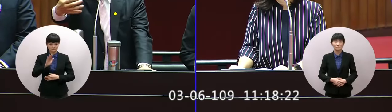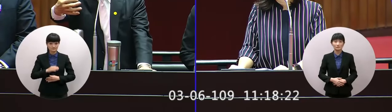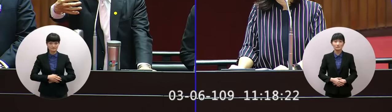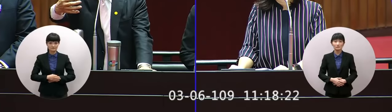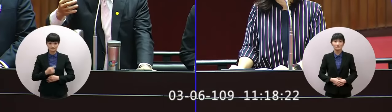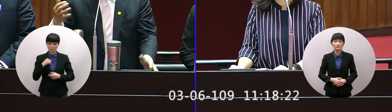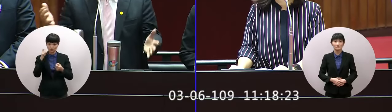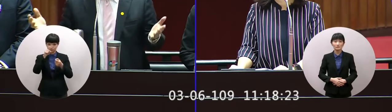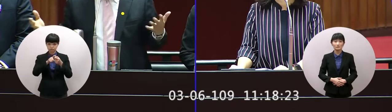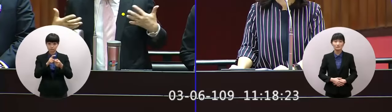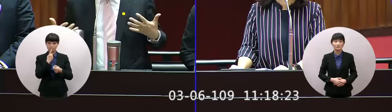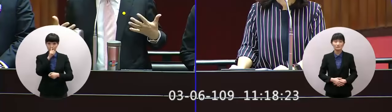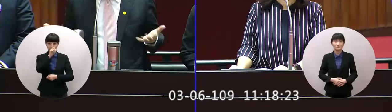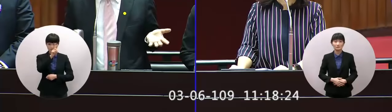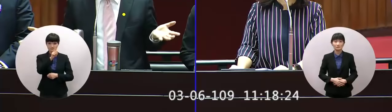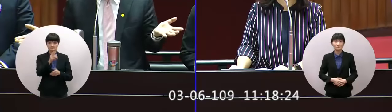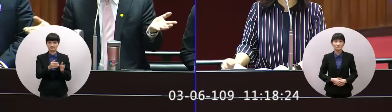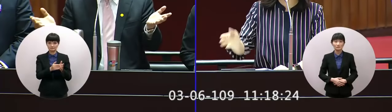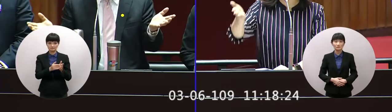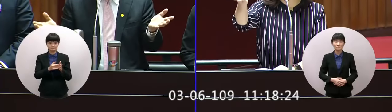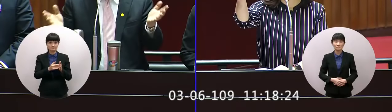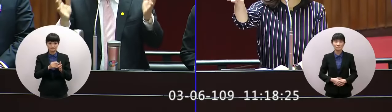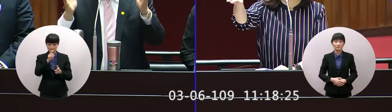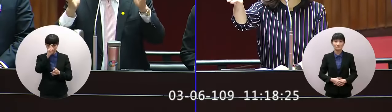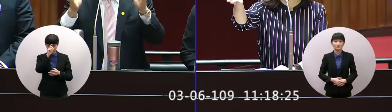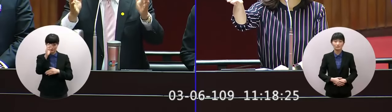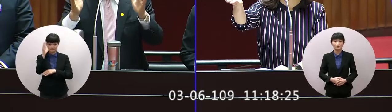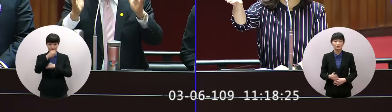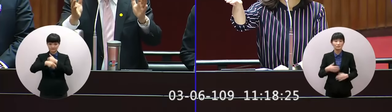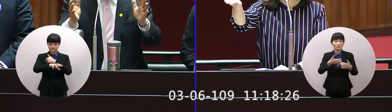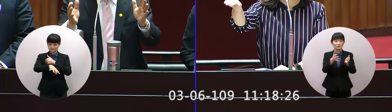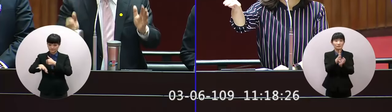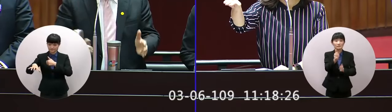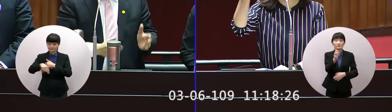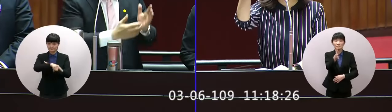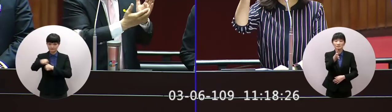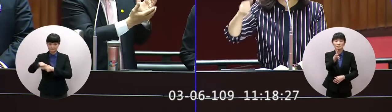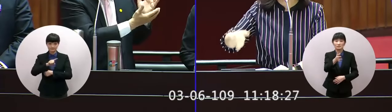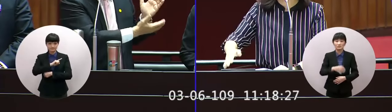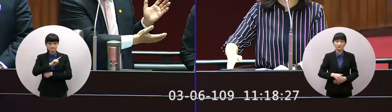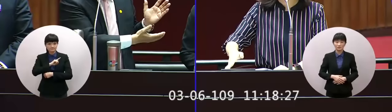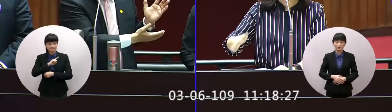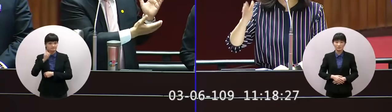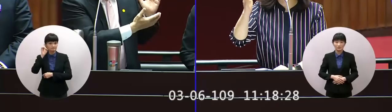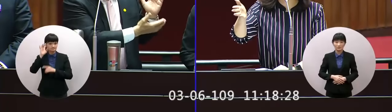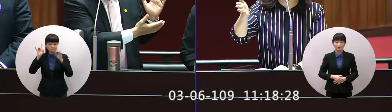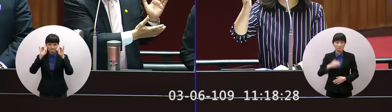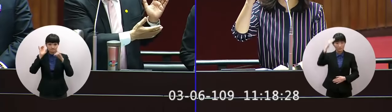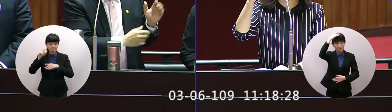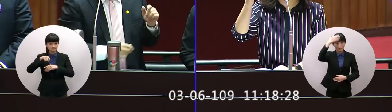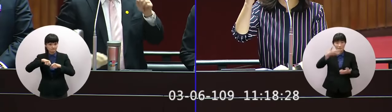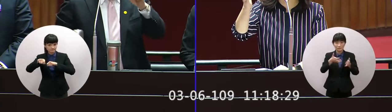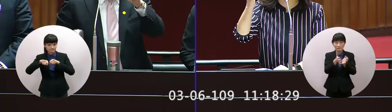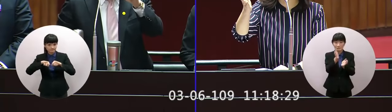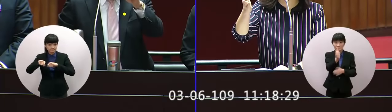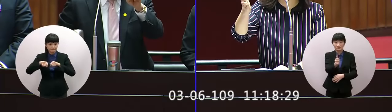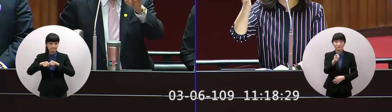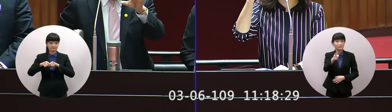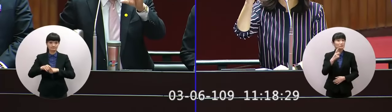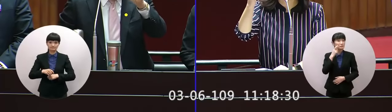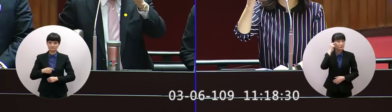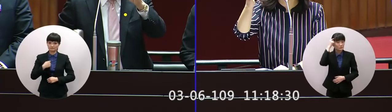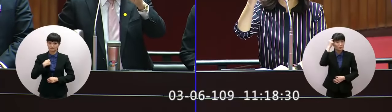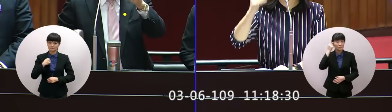一个目标，然后态度，那希望各部会、 啊。那我就问部长 了。各部会去想。 那郑部长， 我相信 郑部长，你觉